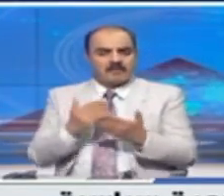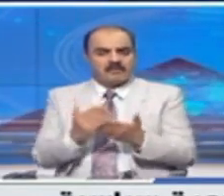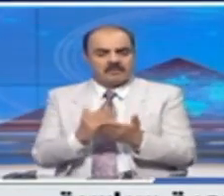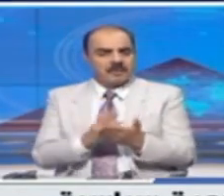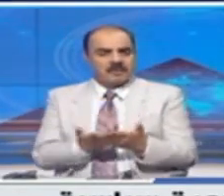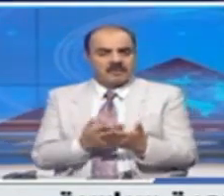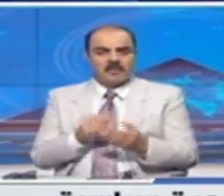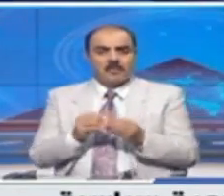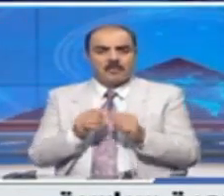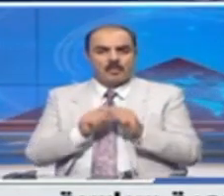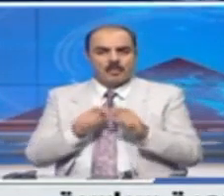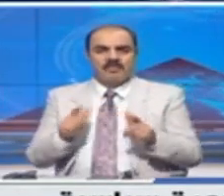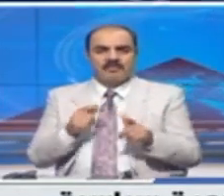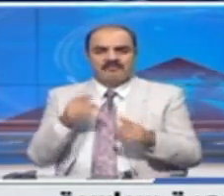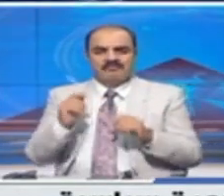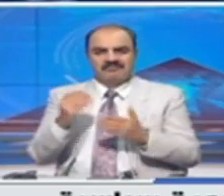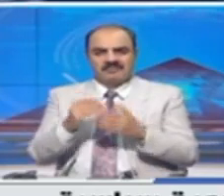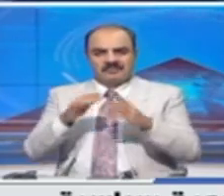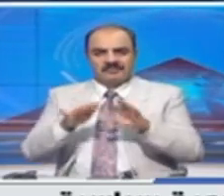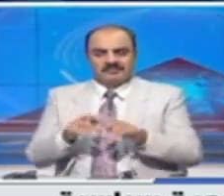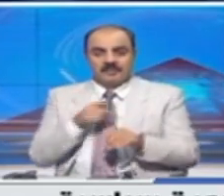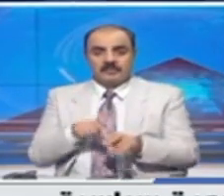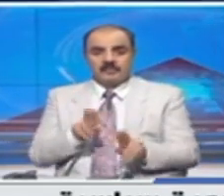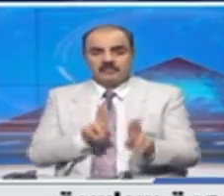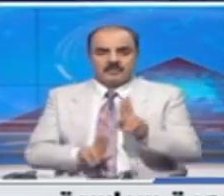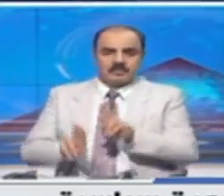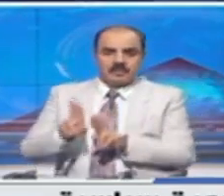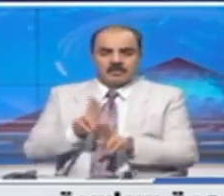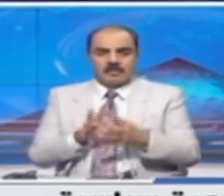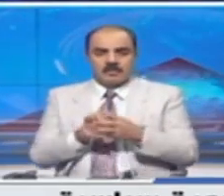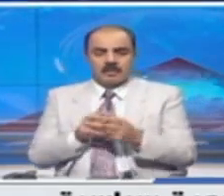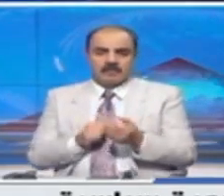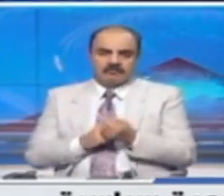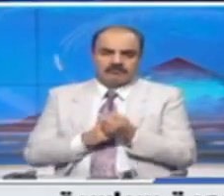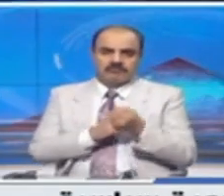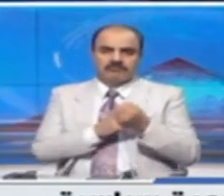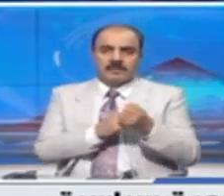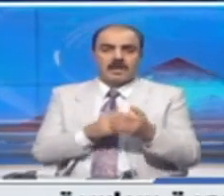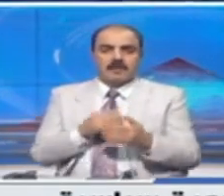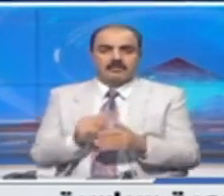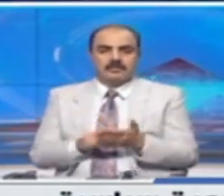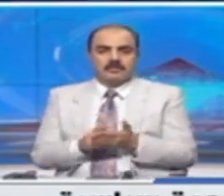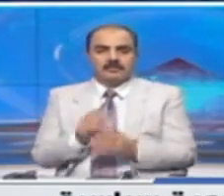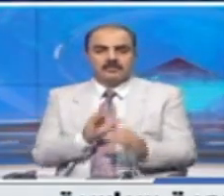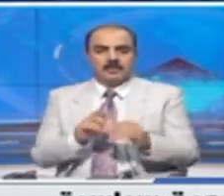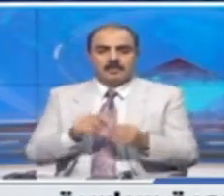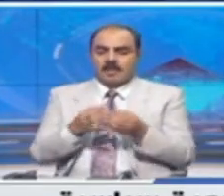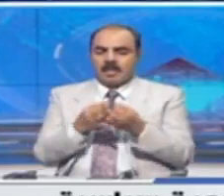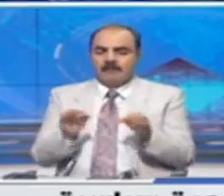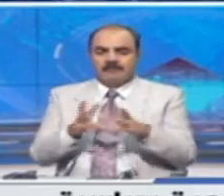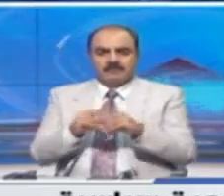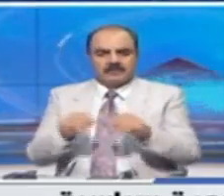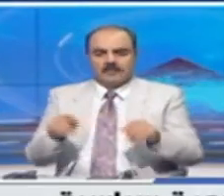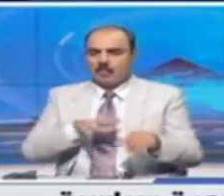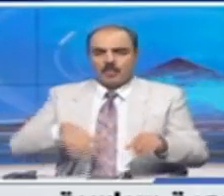الليبي. وأوضحت الخارجية في بيان لها أن الوزيرين ناقشا أيضا سبل الدفع قدما بتحقيق تسوية